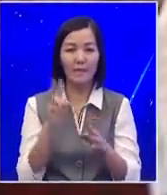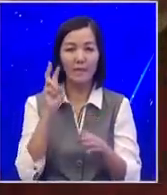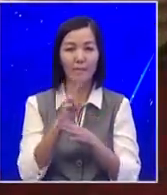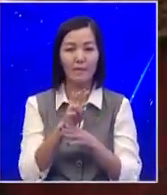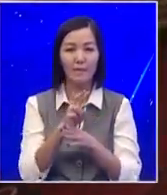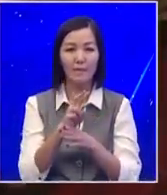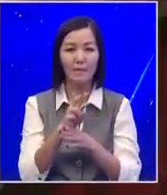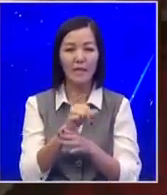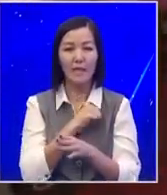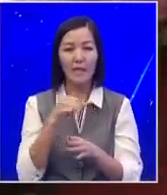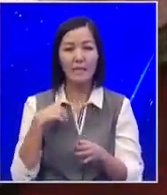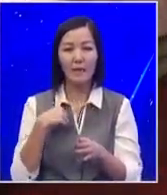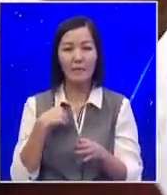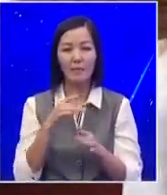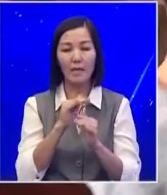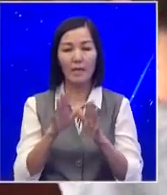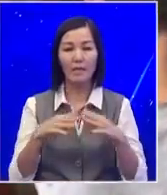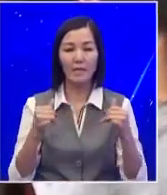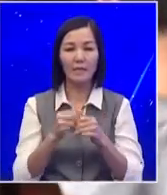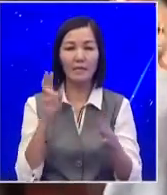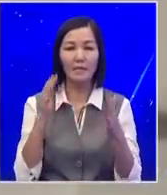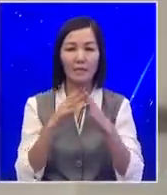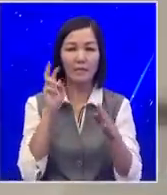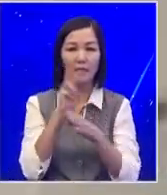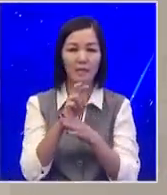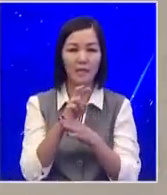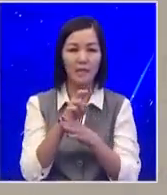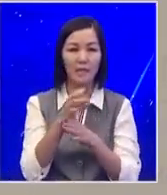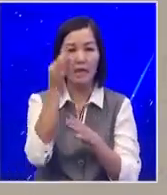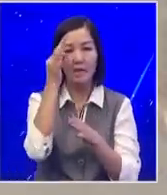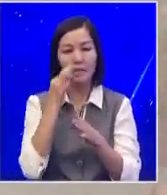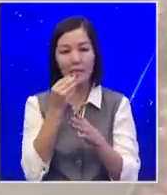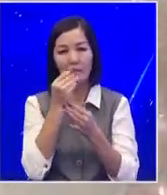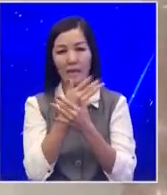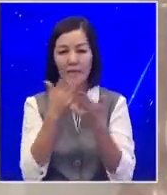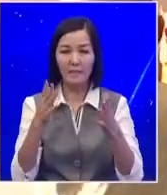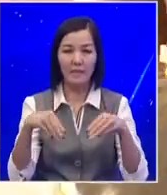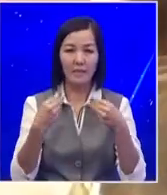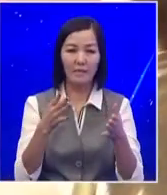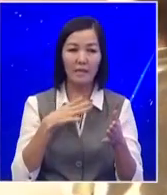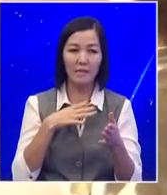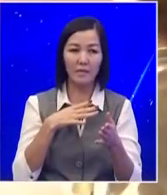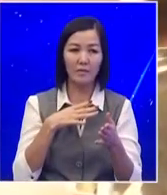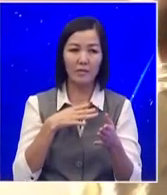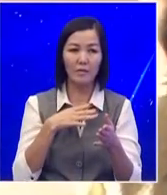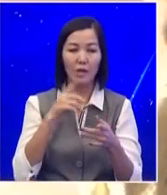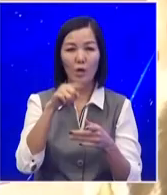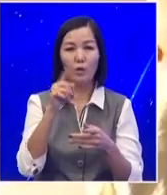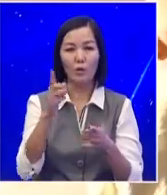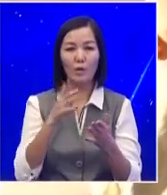сказочные персонажи сами пришли в дома многодетных семей. В кульках со сладостями дети найдут также памятки и брошюры, где указаны номера служб